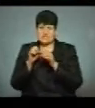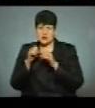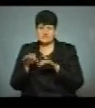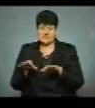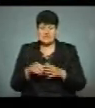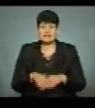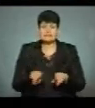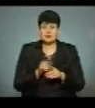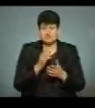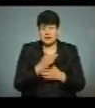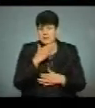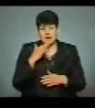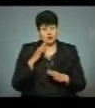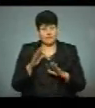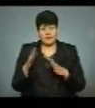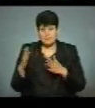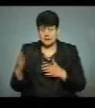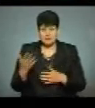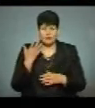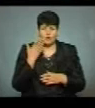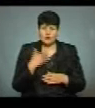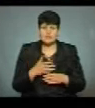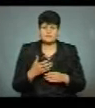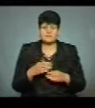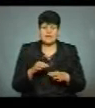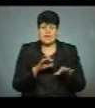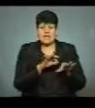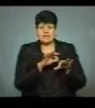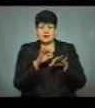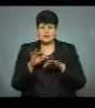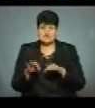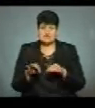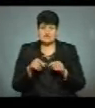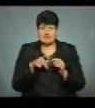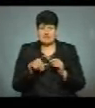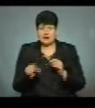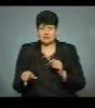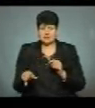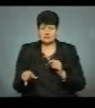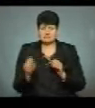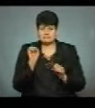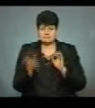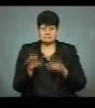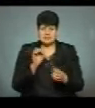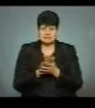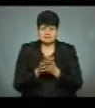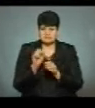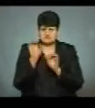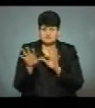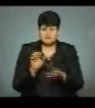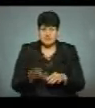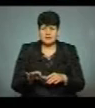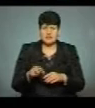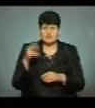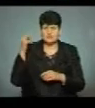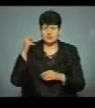Також є багато випадків, коли евакуаційні виходи захаращуються, багато випадків, коли з других